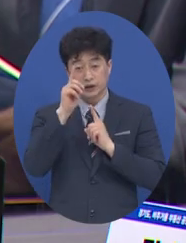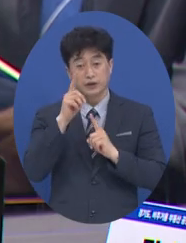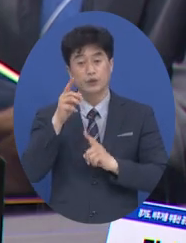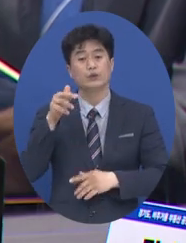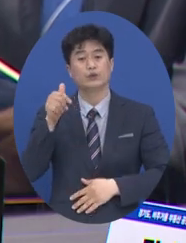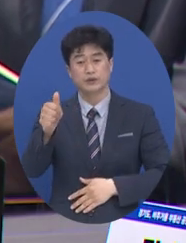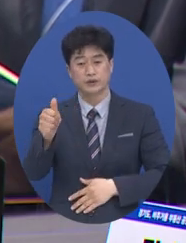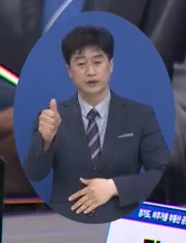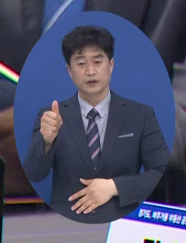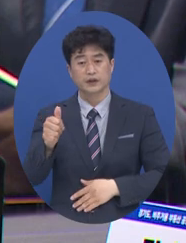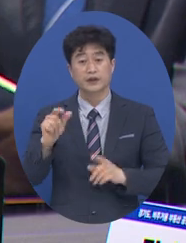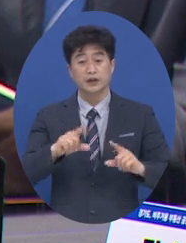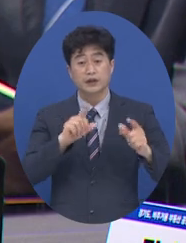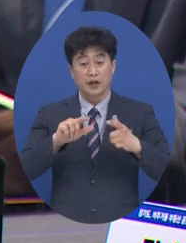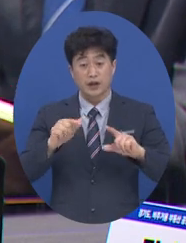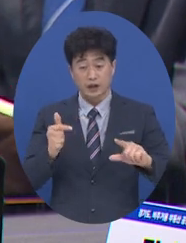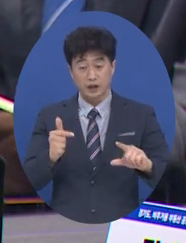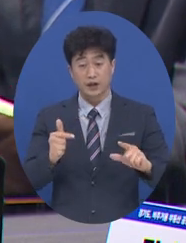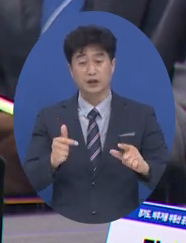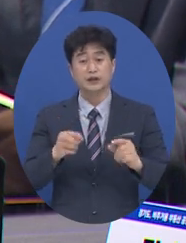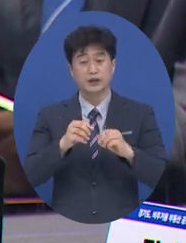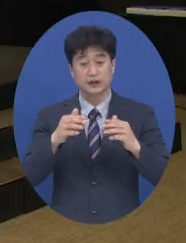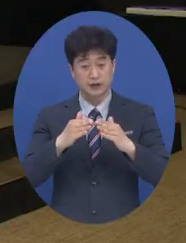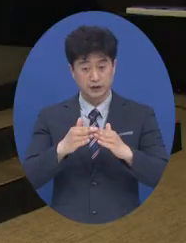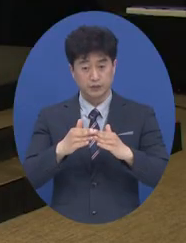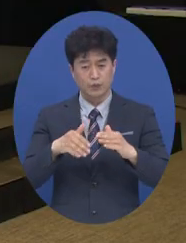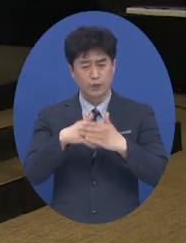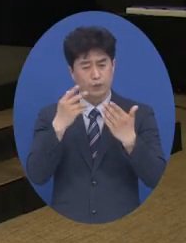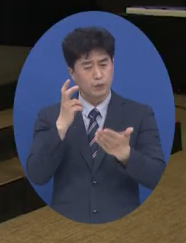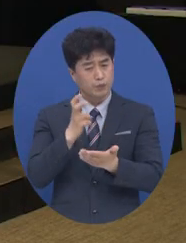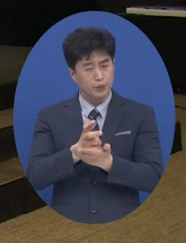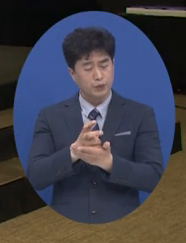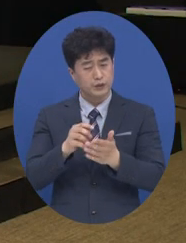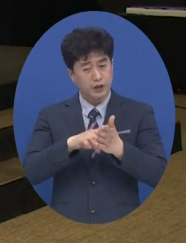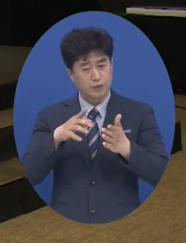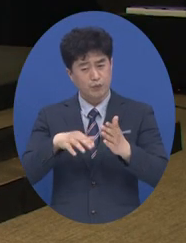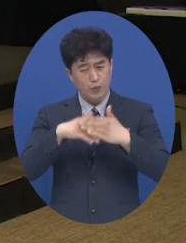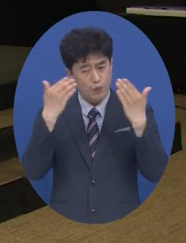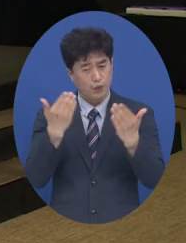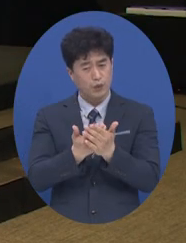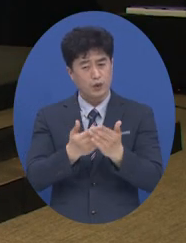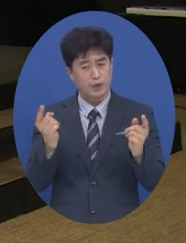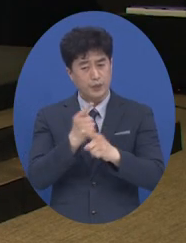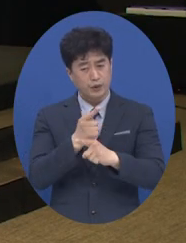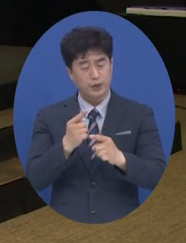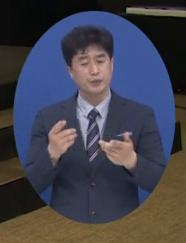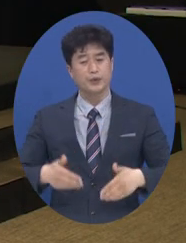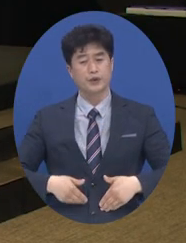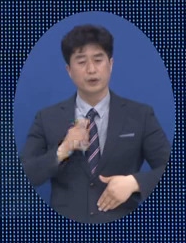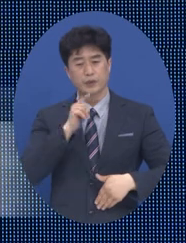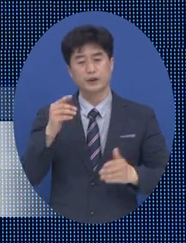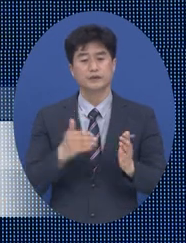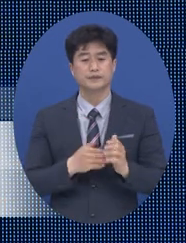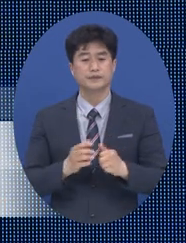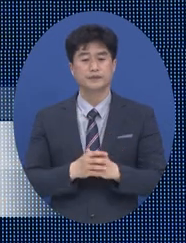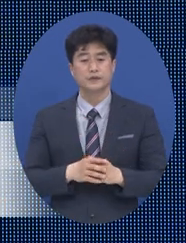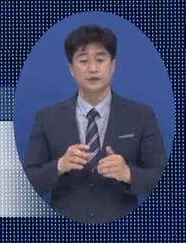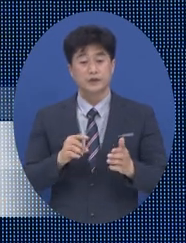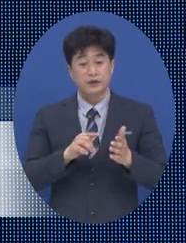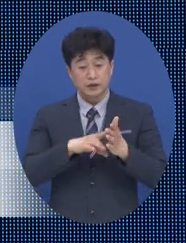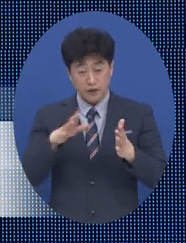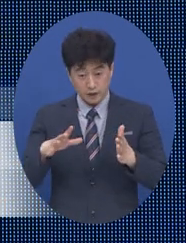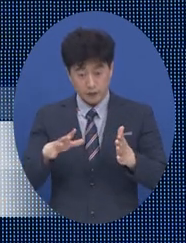있다는 비주거용 부동산 을 비롯한 초 3 제도 전반에 대한 전면적 개편 필요성을 밝혔습니다 이 조세